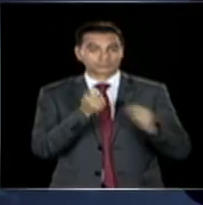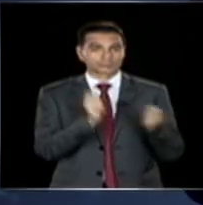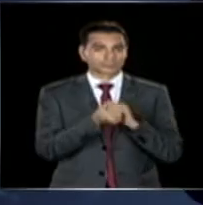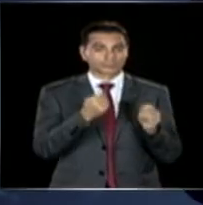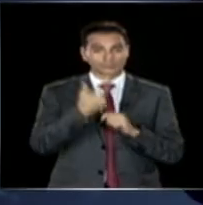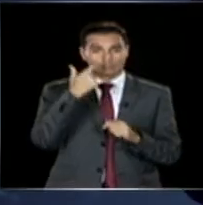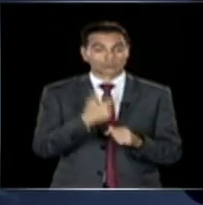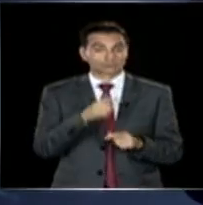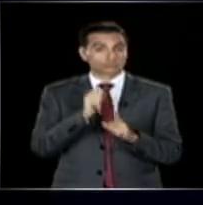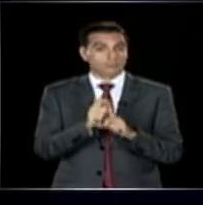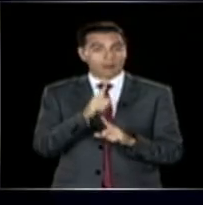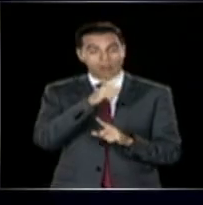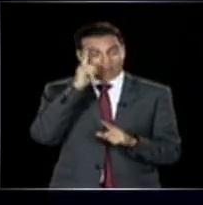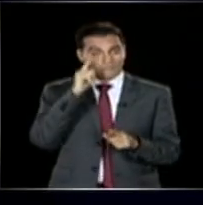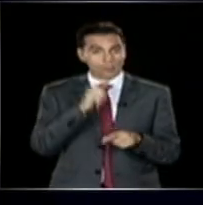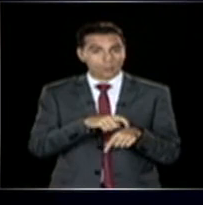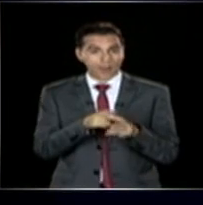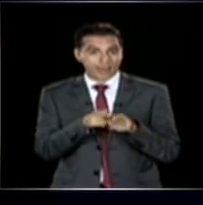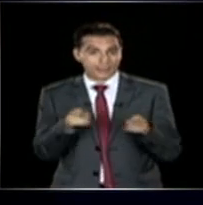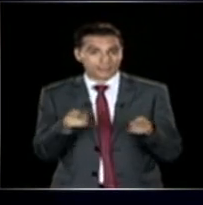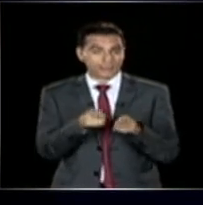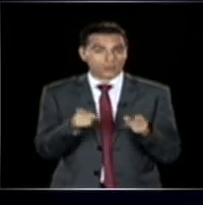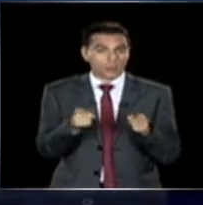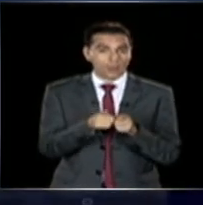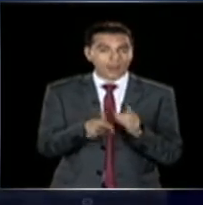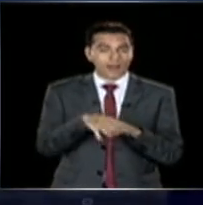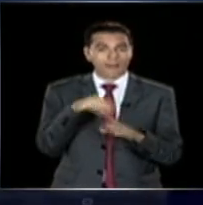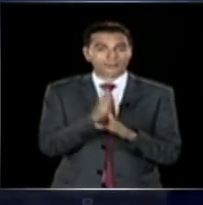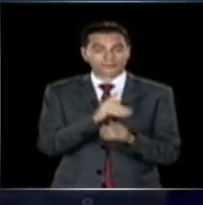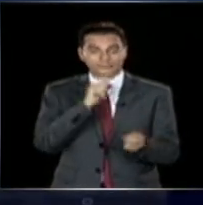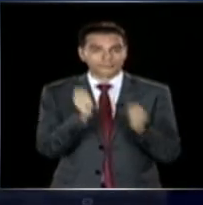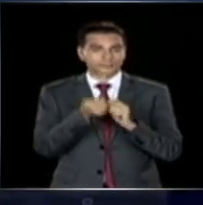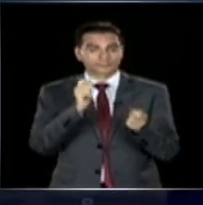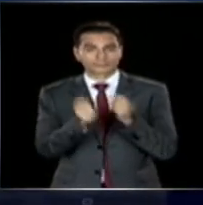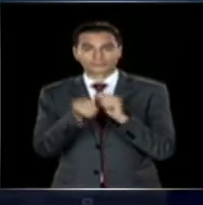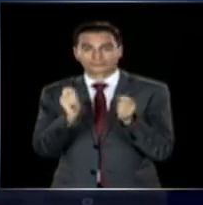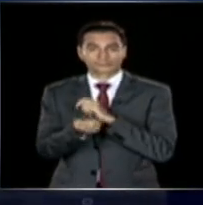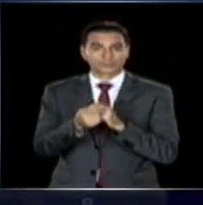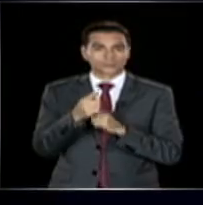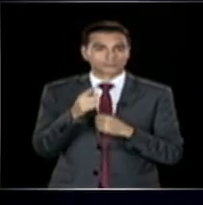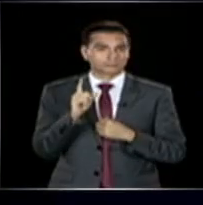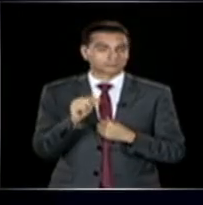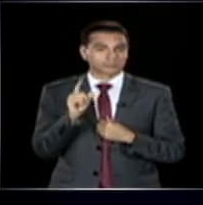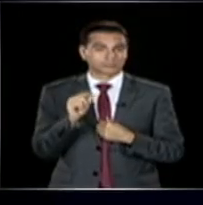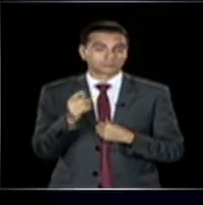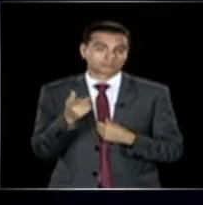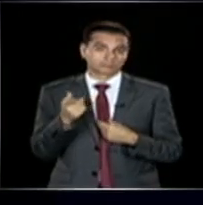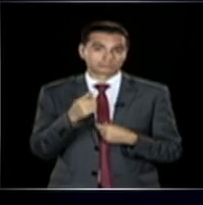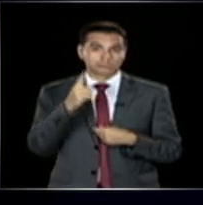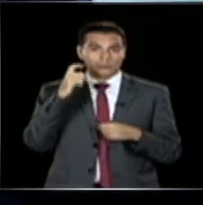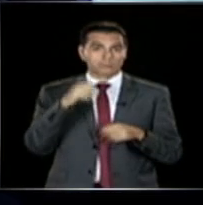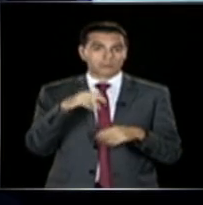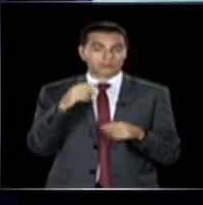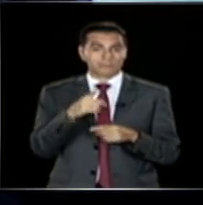عجيب. سبحان الله، بيقدر في وقت قليل يطلع من الشخصيه دي للشخصيه دي للشخصيه دي. دي موهبة